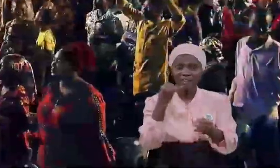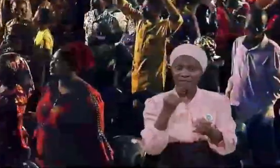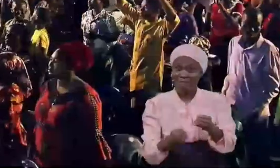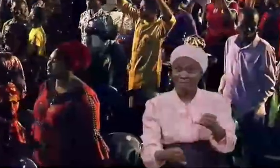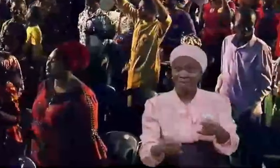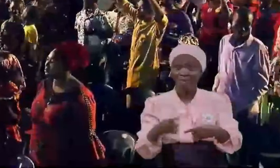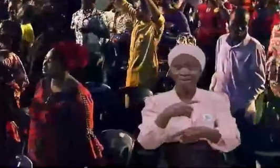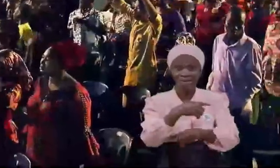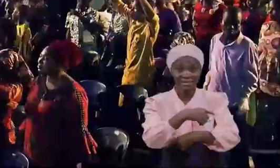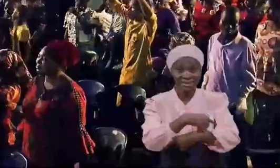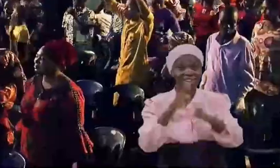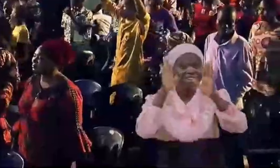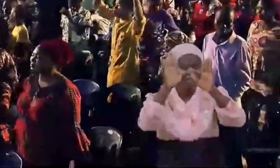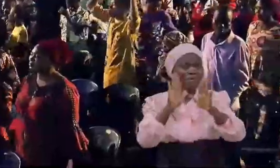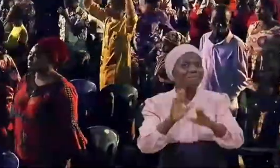Le miracle du dernier jour.